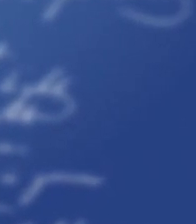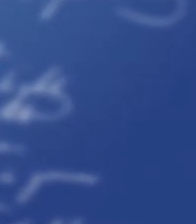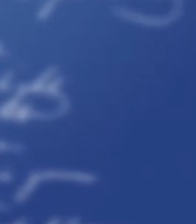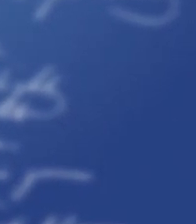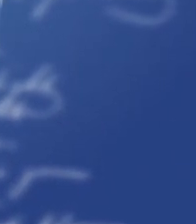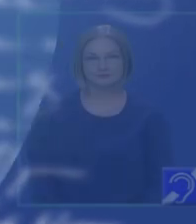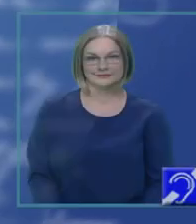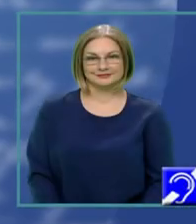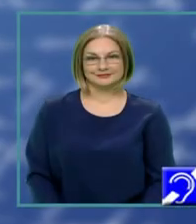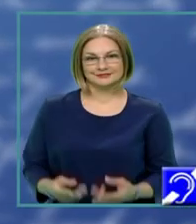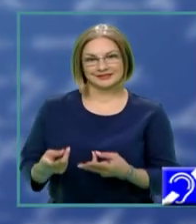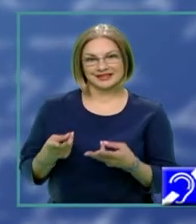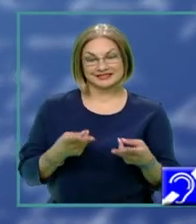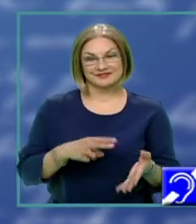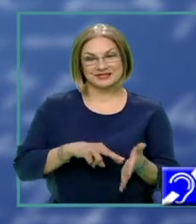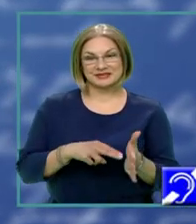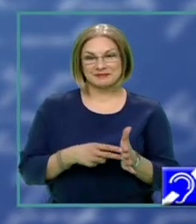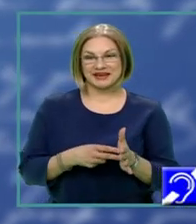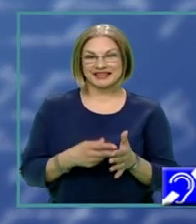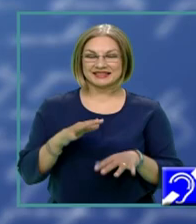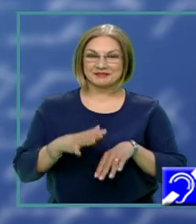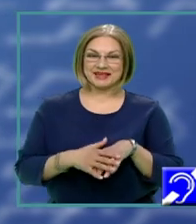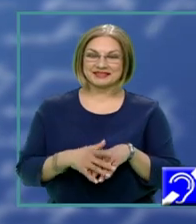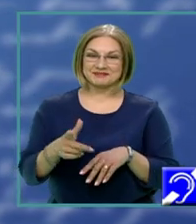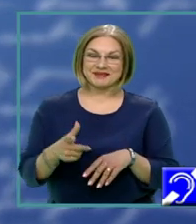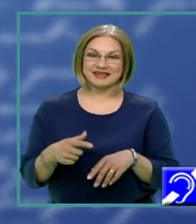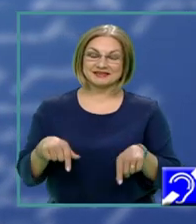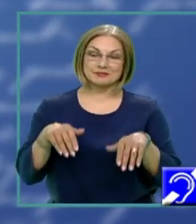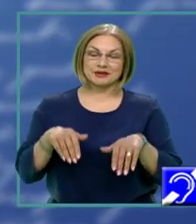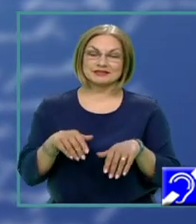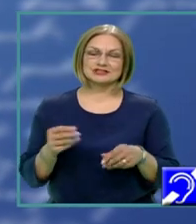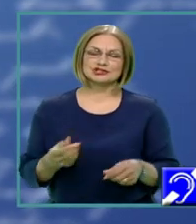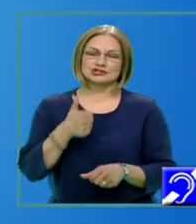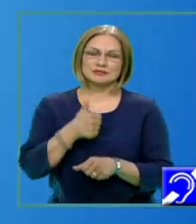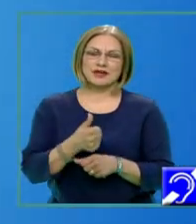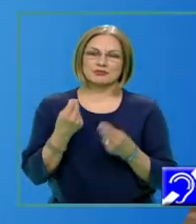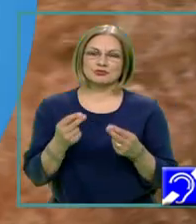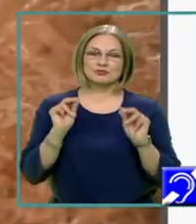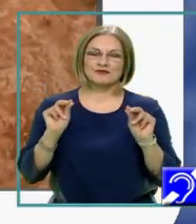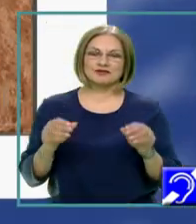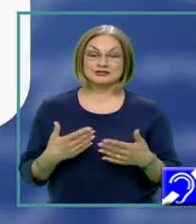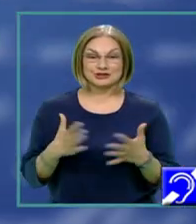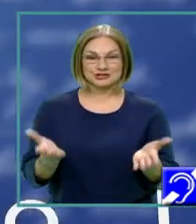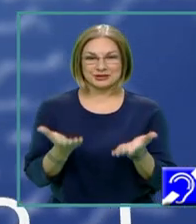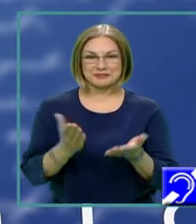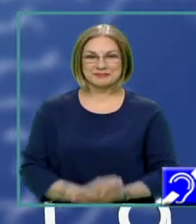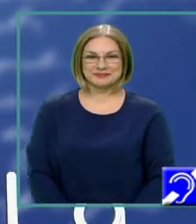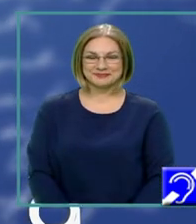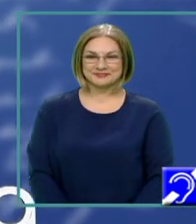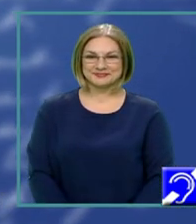pfai invit să vă pregătiți la matematică în prezența celor mai buni profesori să Dăm start lecție